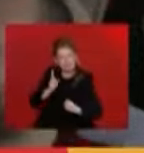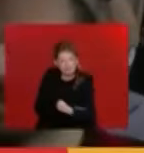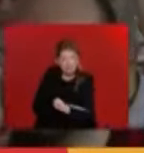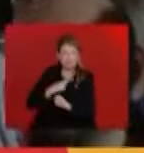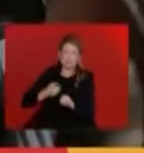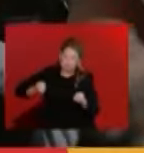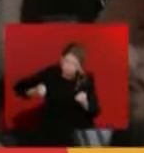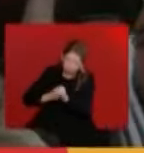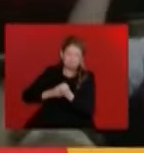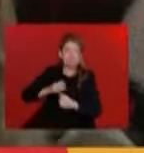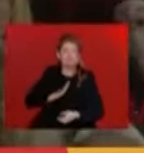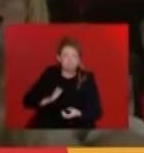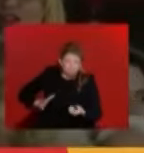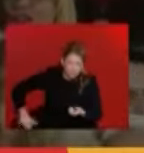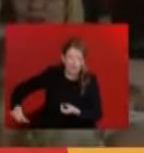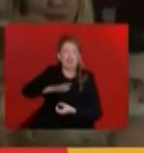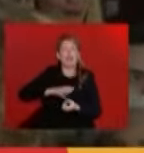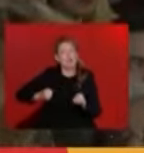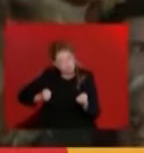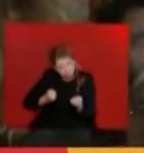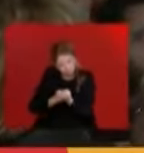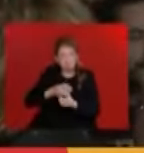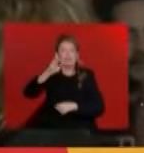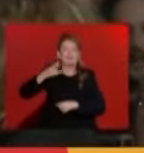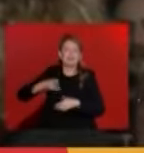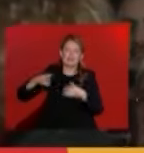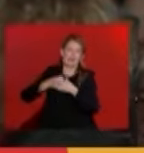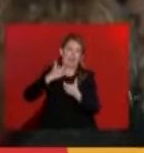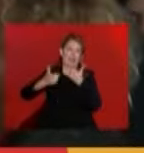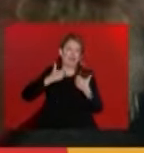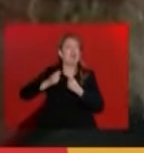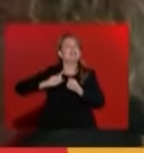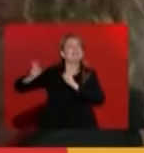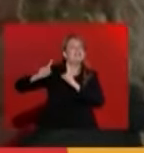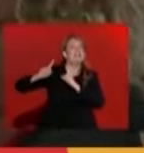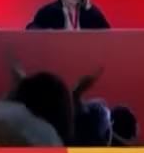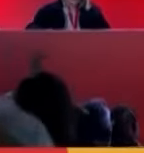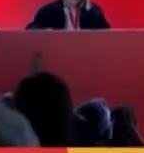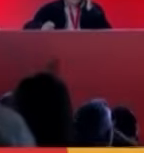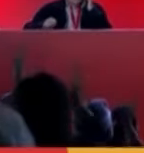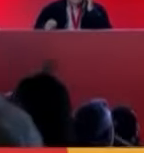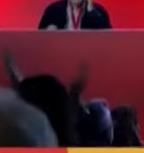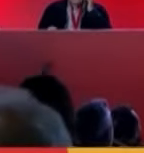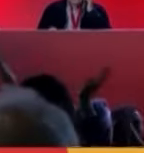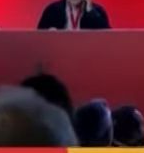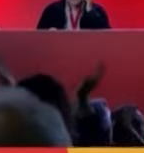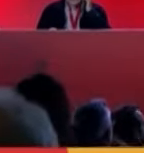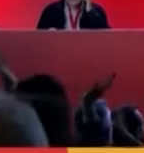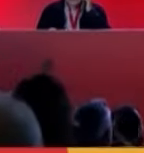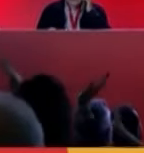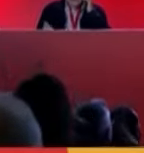πολλά στελέχη του ΣΥΡΙΖΑ, σχεδόν τα μισά, τον υποστήριξαν και του δέχτηκαν